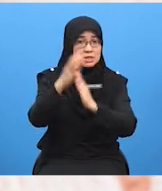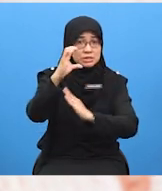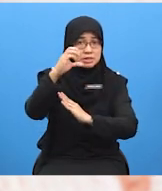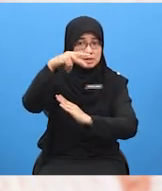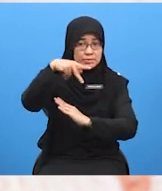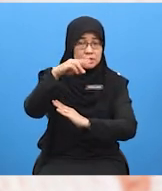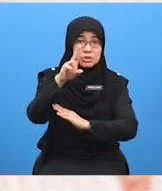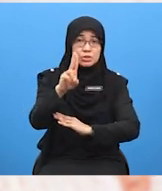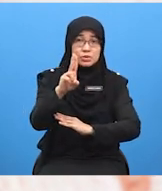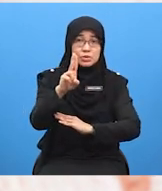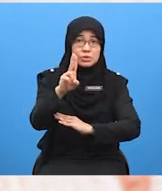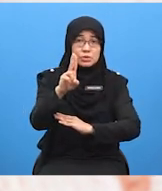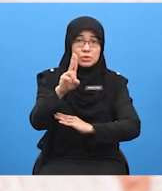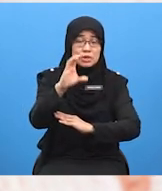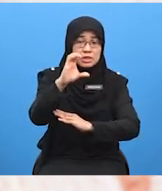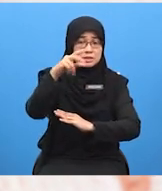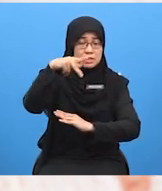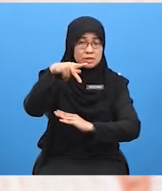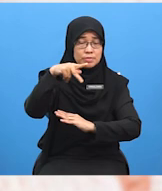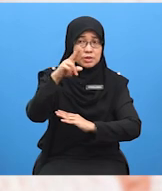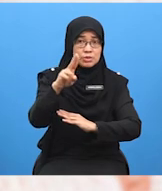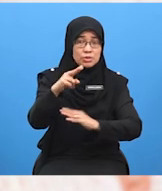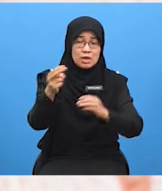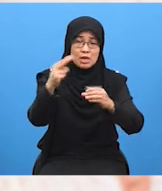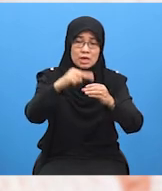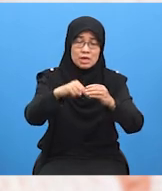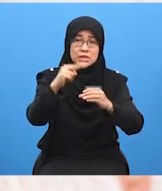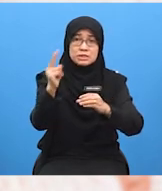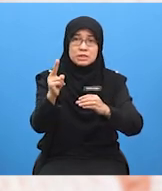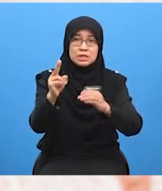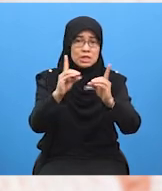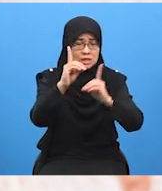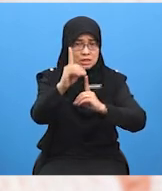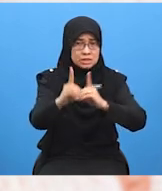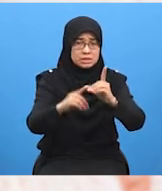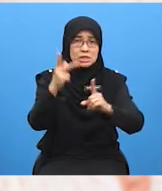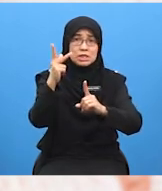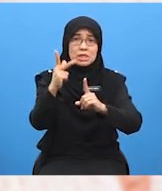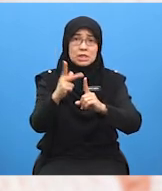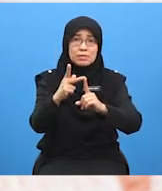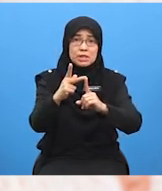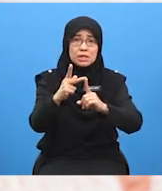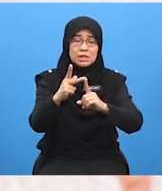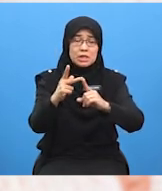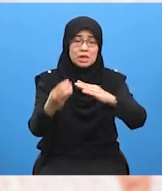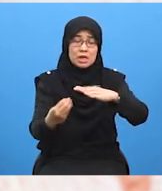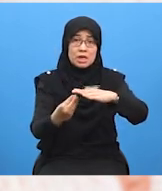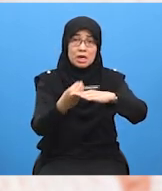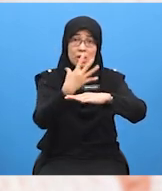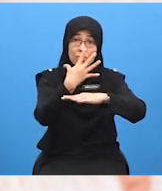Kemudian, CPU akan menghasilkan isyarat kepada output.